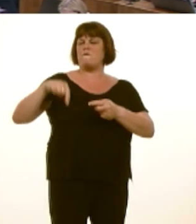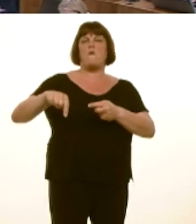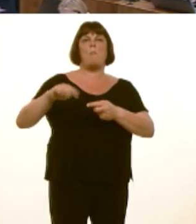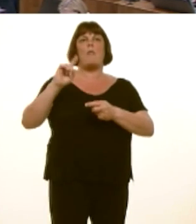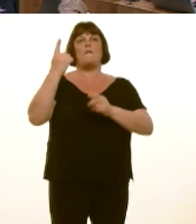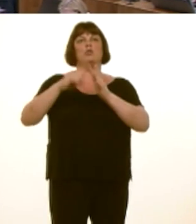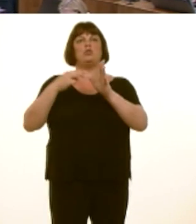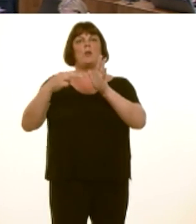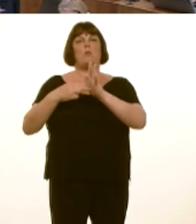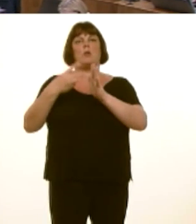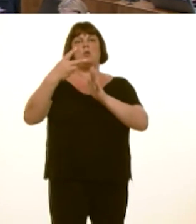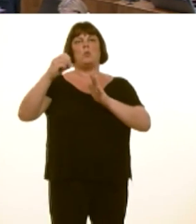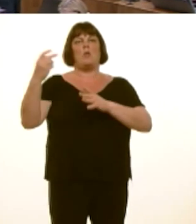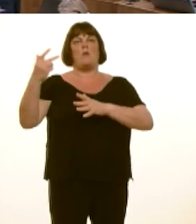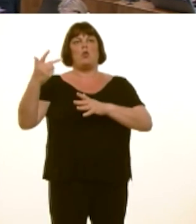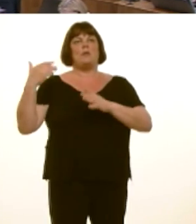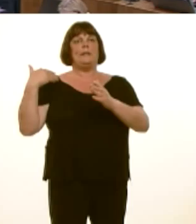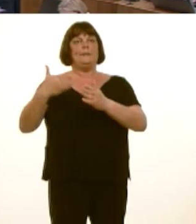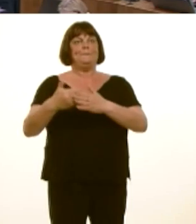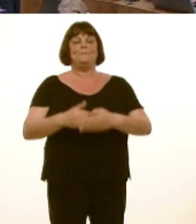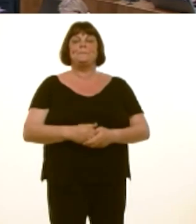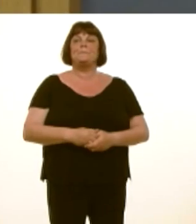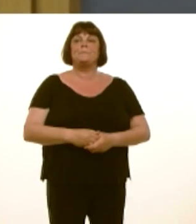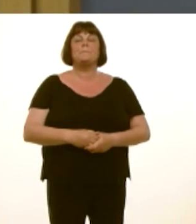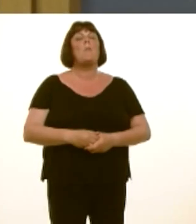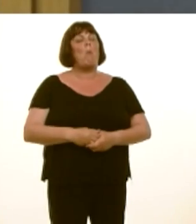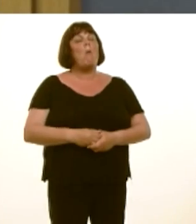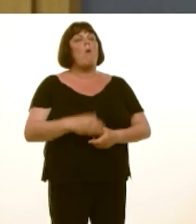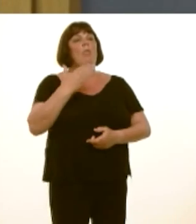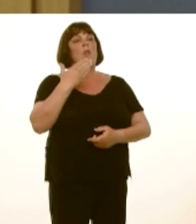2013. Diolch am yr ateb yna. Mi oedd na siom yng Nghaergybi'n diweddar